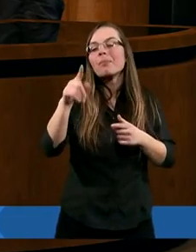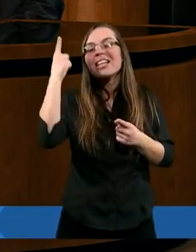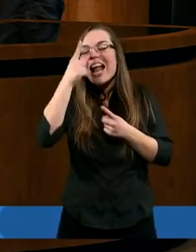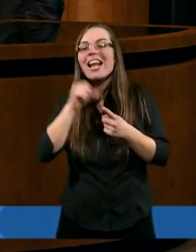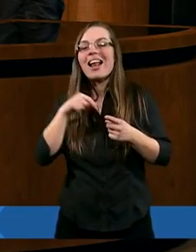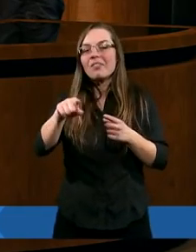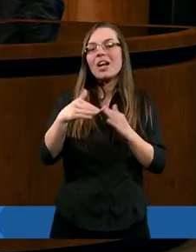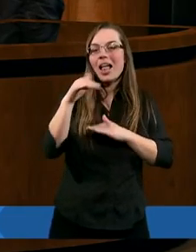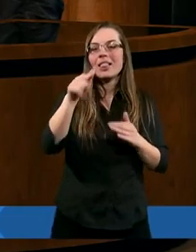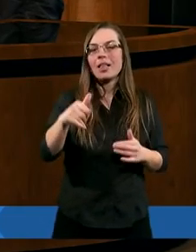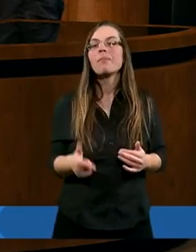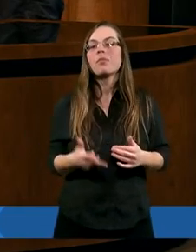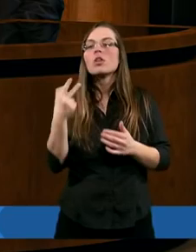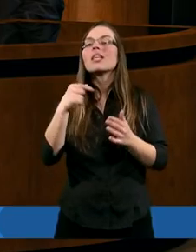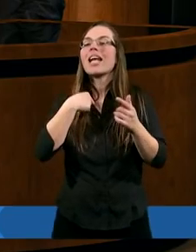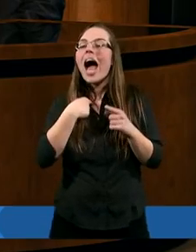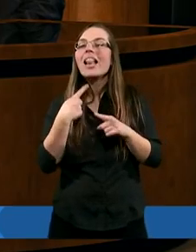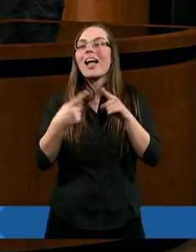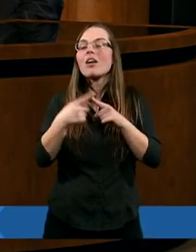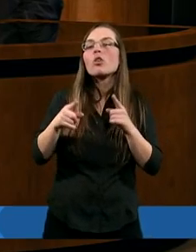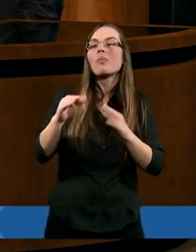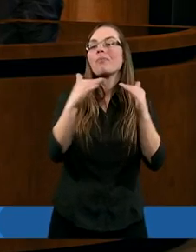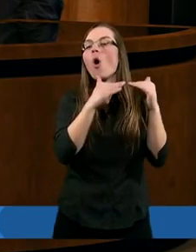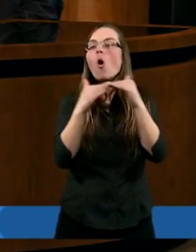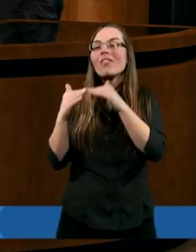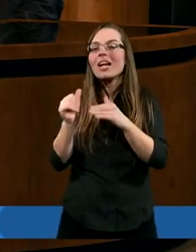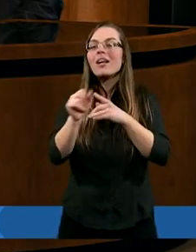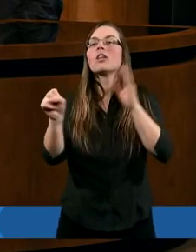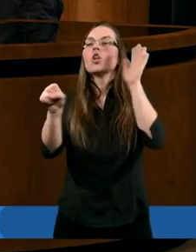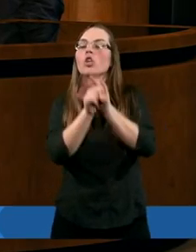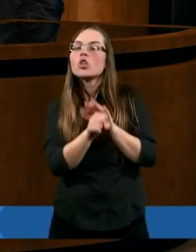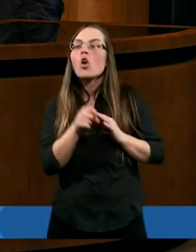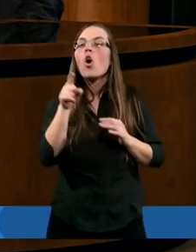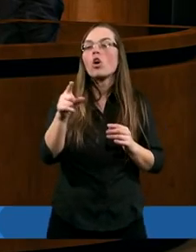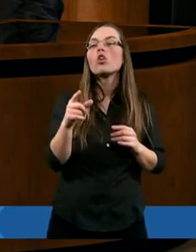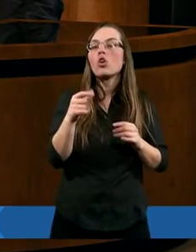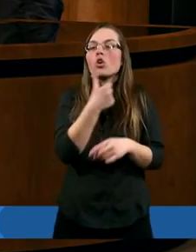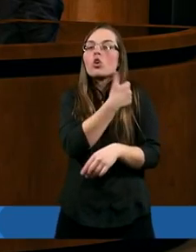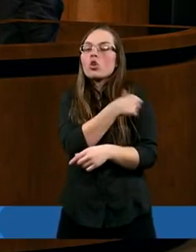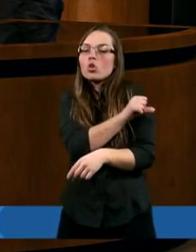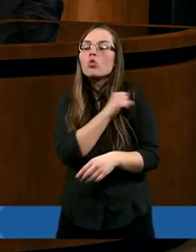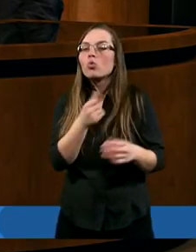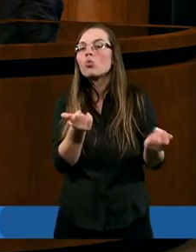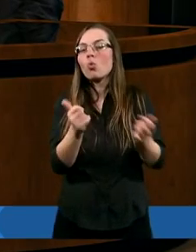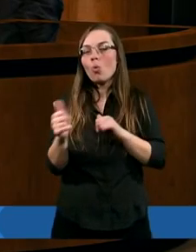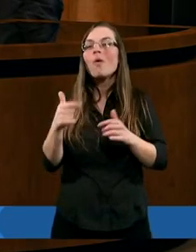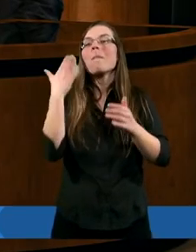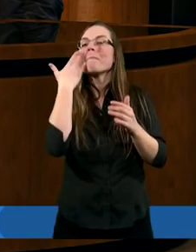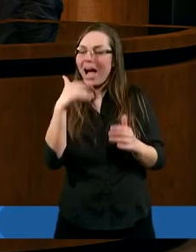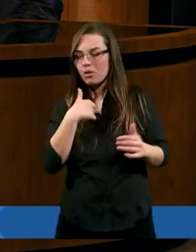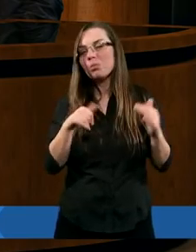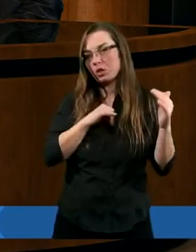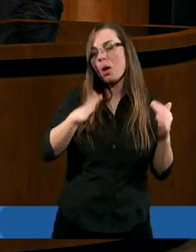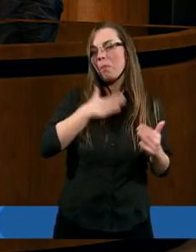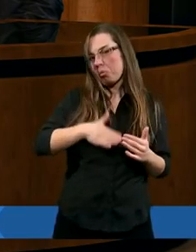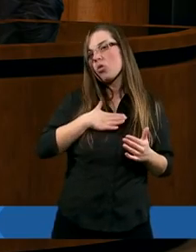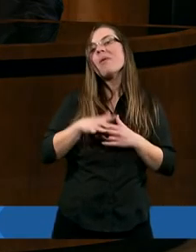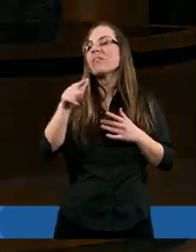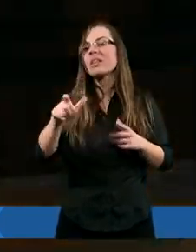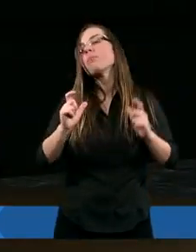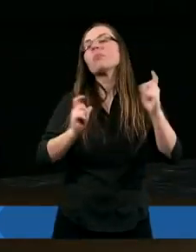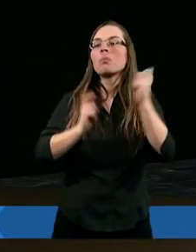stanu. Natomiast porównanie do chrztu bardzo mi się podoba w tym